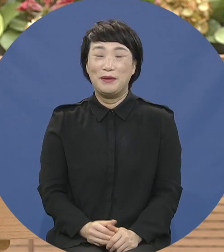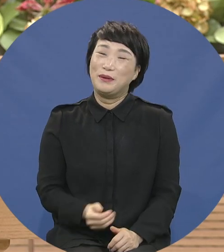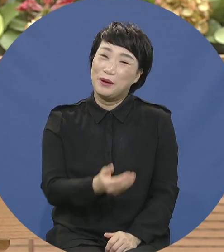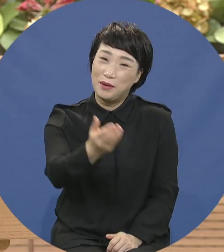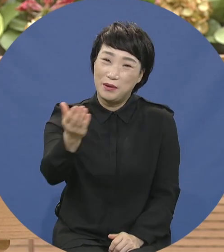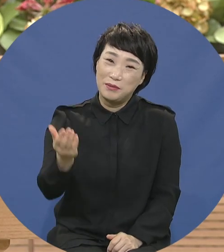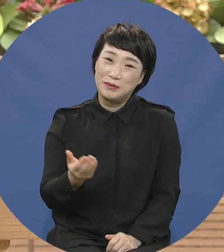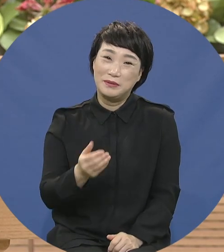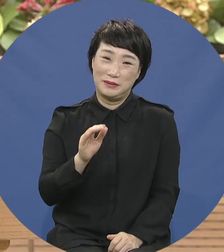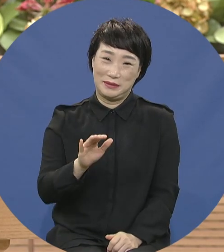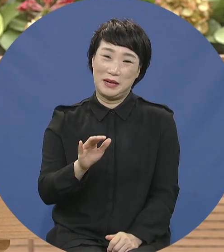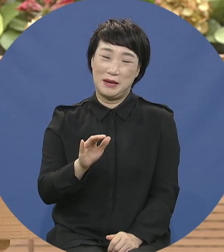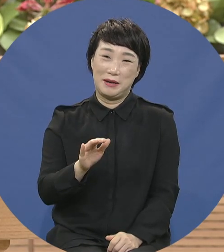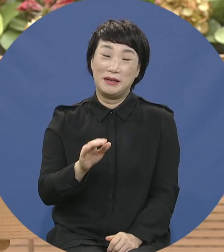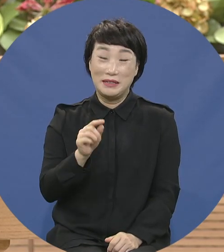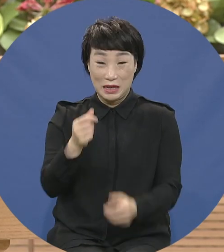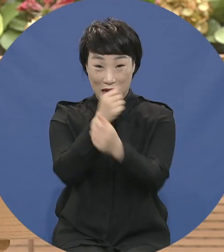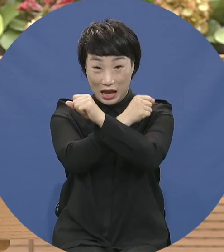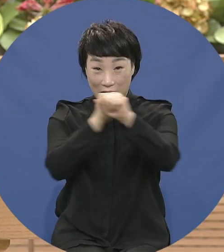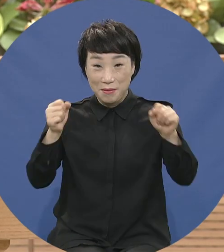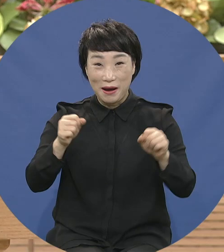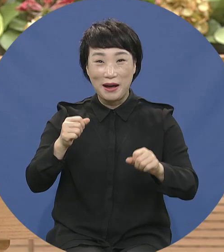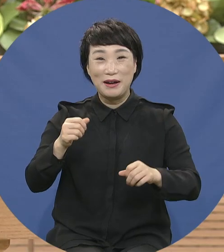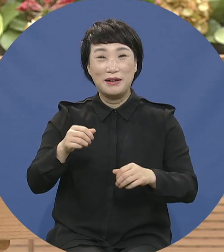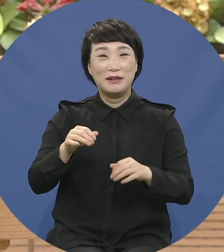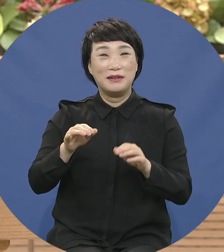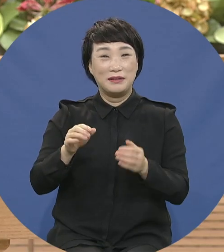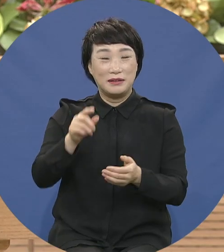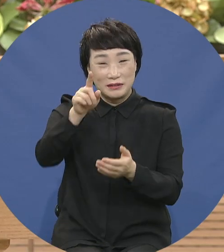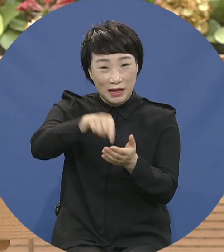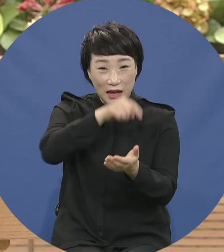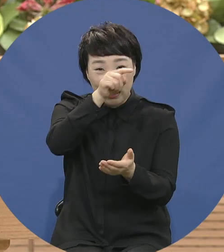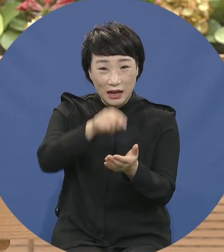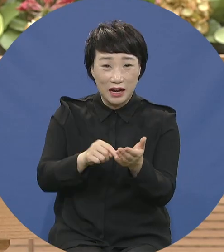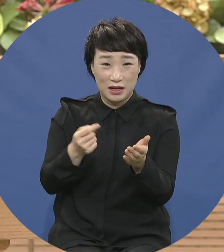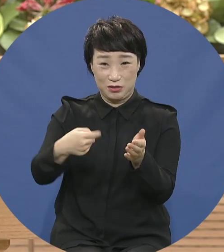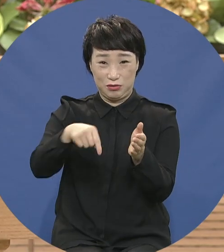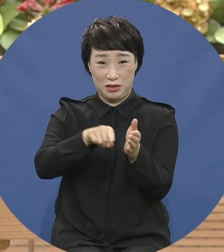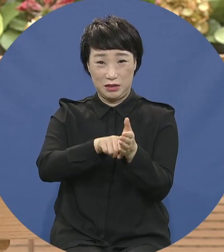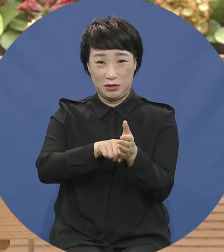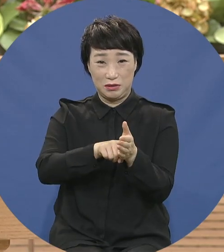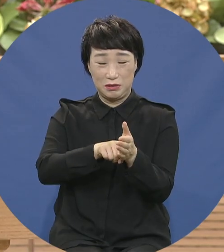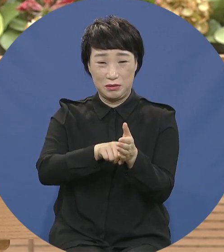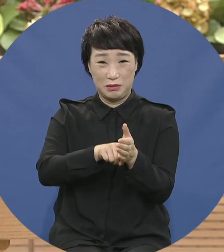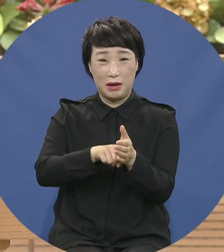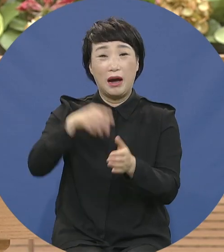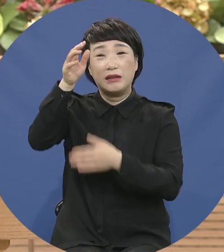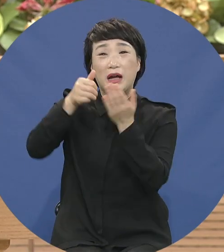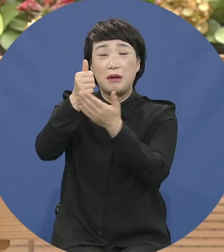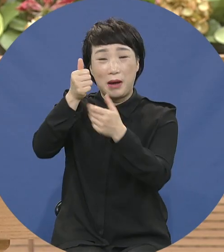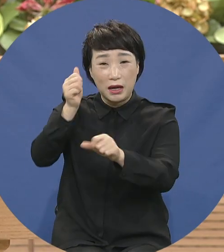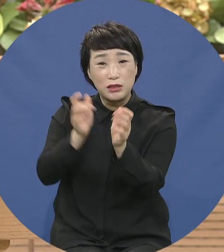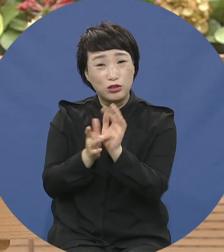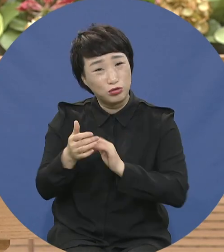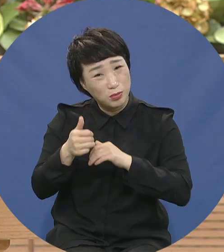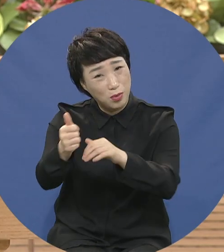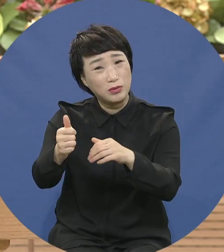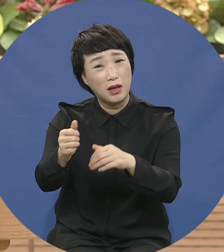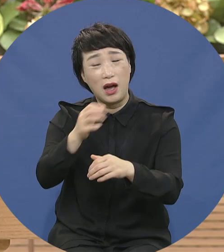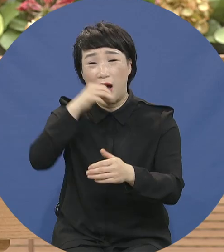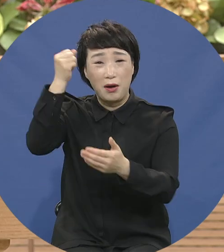여러분, 이 해방의 값을 치르기 위해서 하나님은 아들을